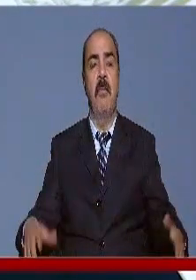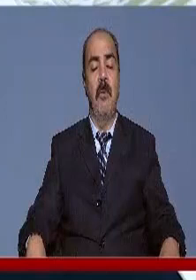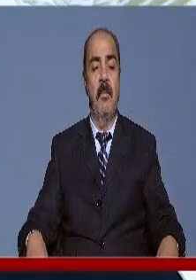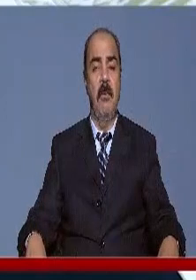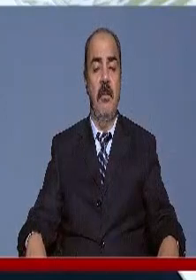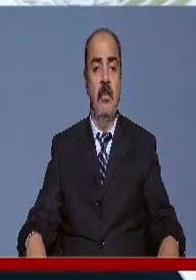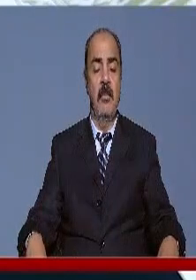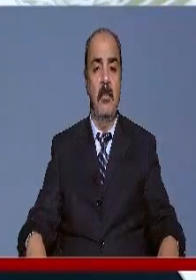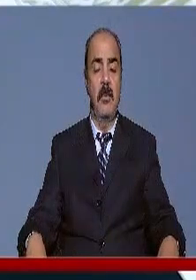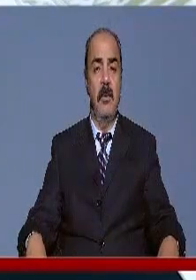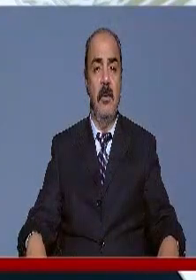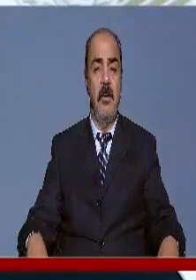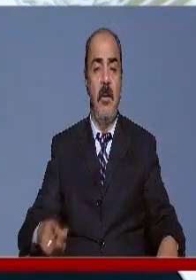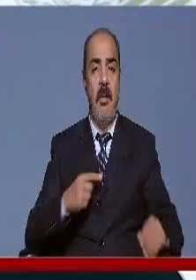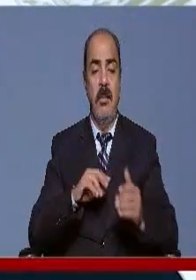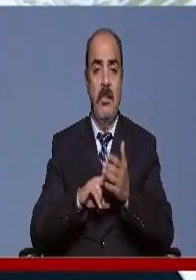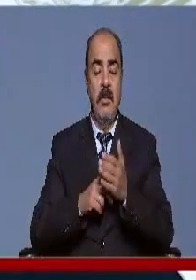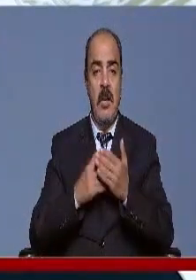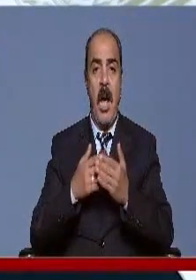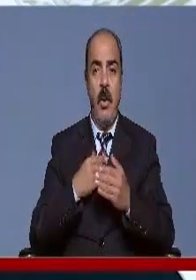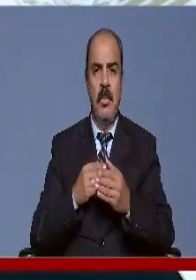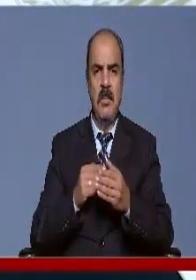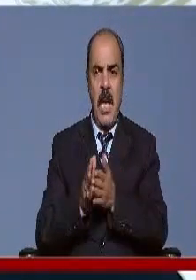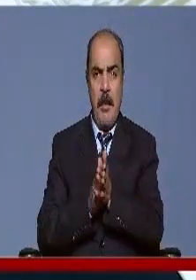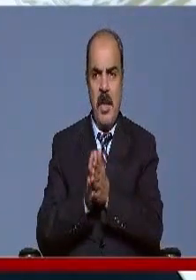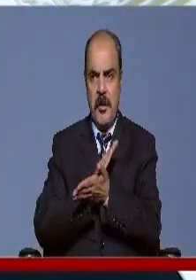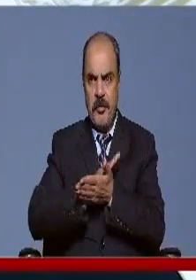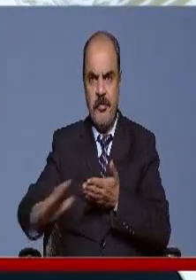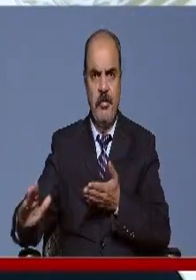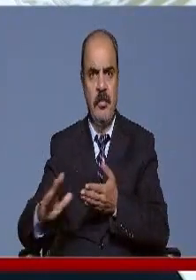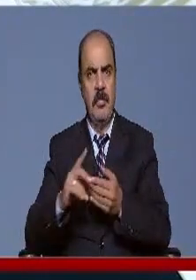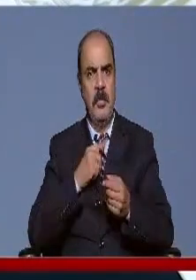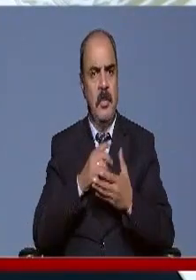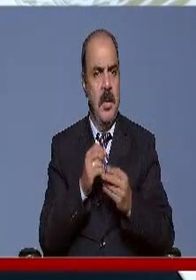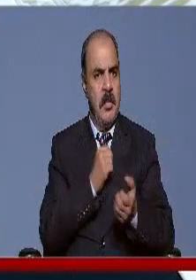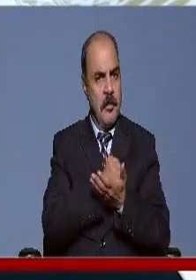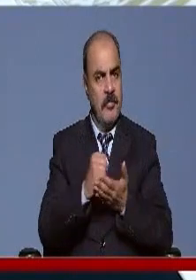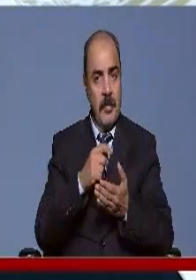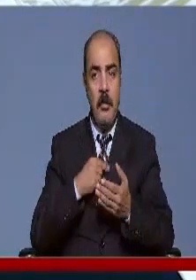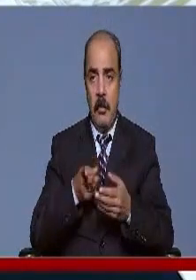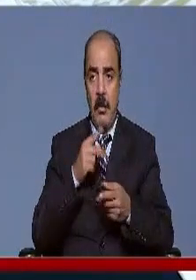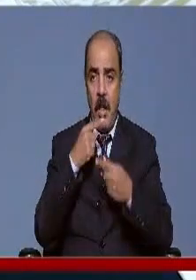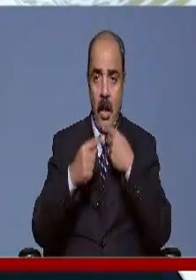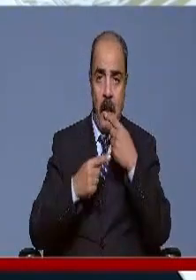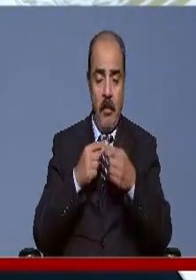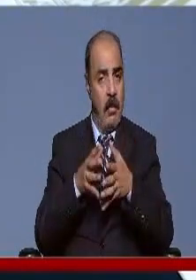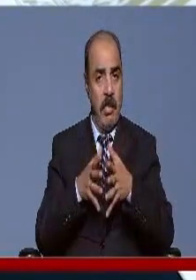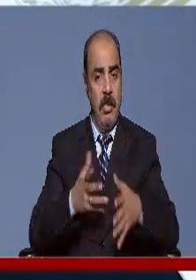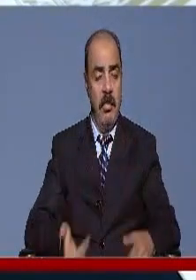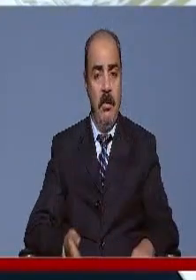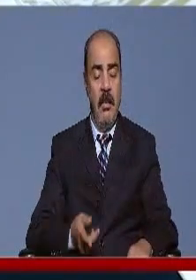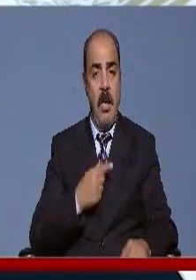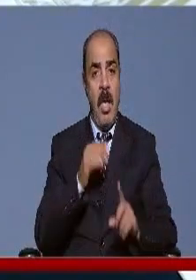يعني تصفيه حماس والجماعات والفصائل المسلحه اللي موجوده في القطاع، وده هدف